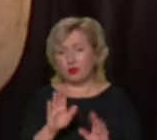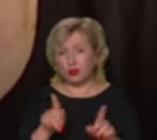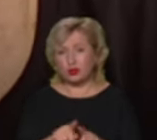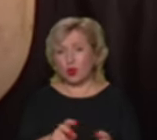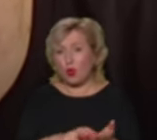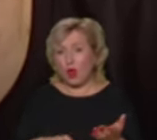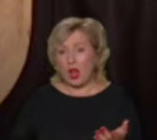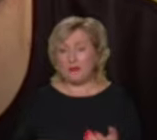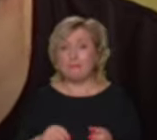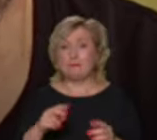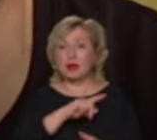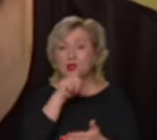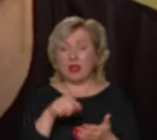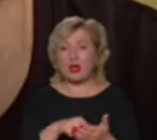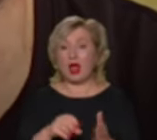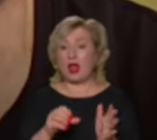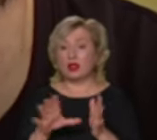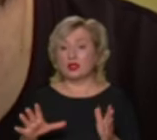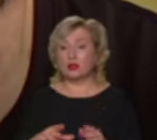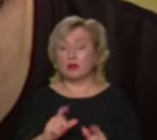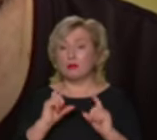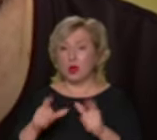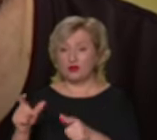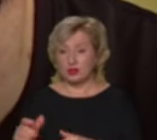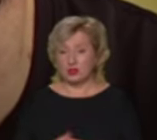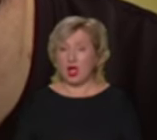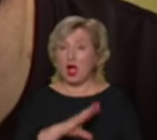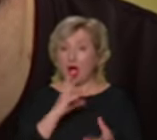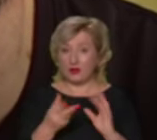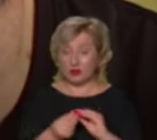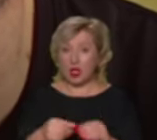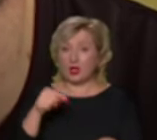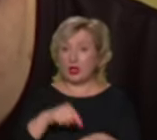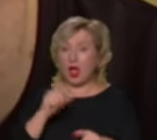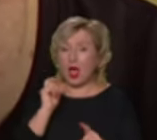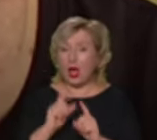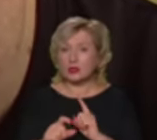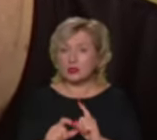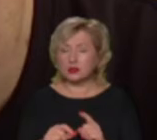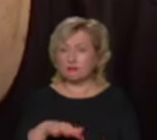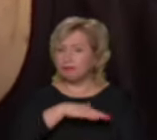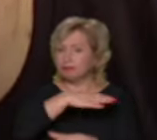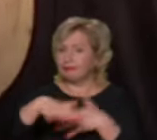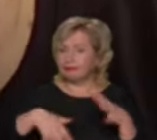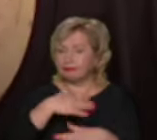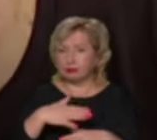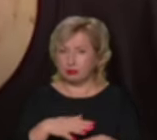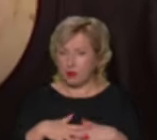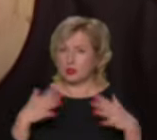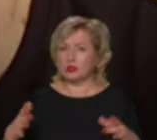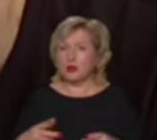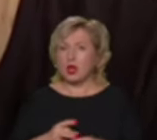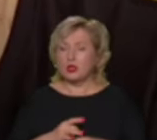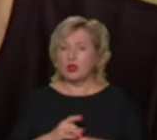Питання електронних повісток. Пане Ігоре, ну а загалом реакція в суспільства в соцмережах, ну, бурхлива максимально. Від того,